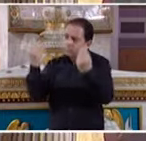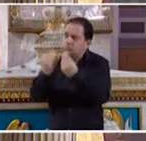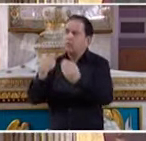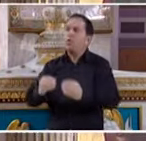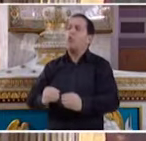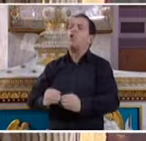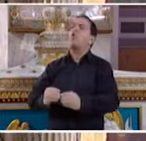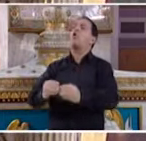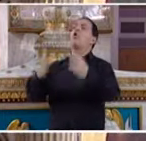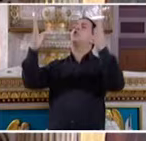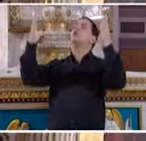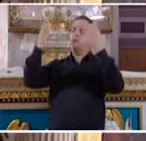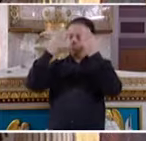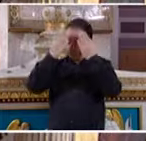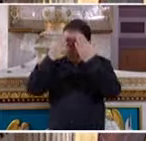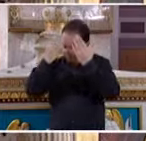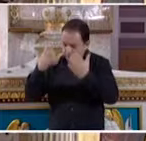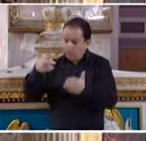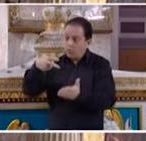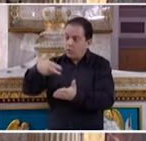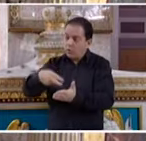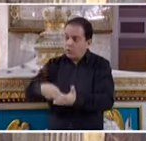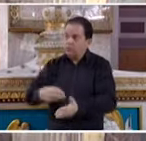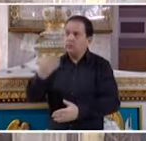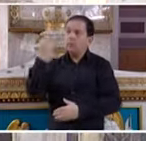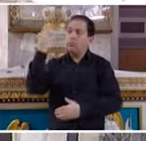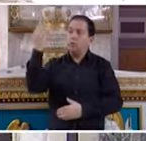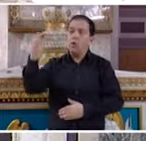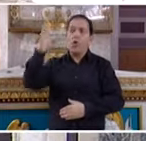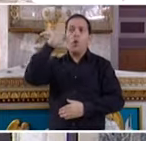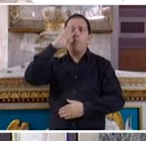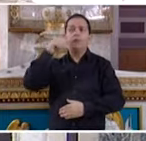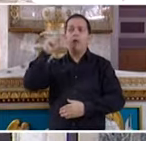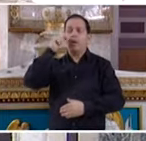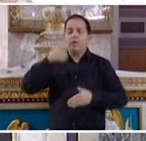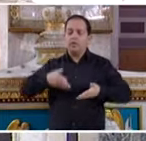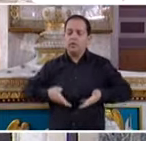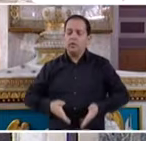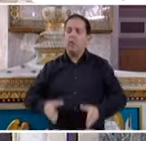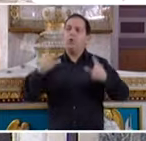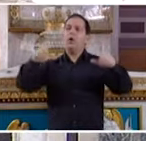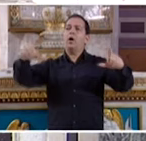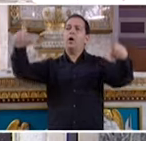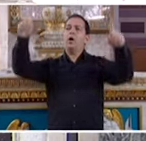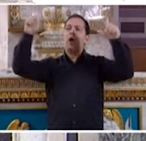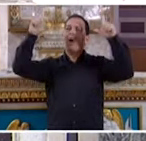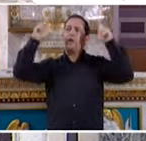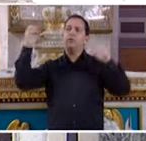Δόξα τιμή και προσκύνησης το Πατρί και το Υιό και το Αγίο Πνεύμα την γην και